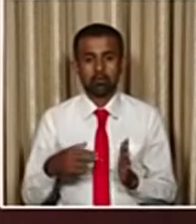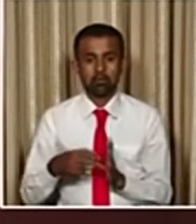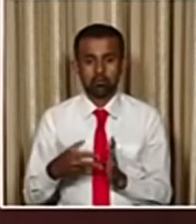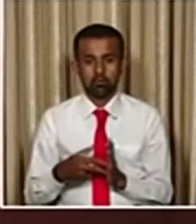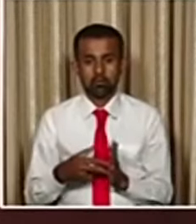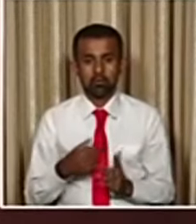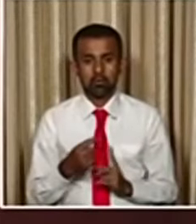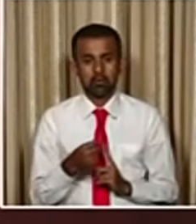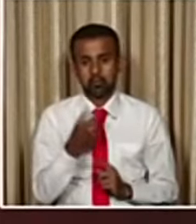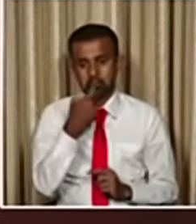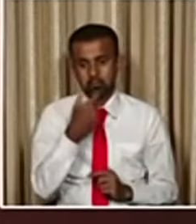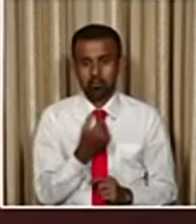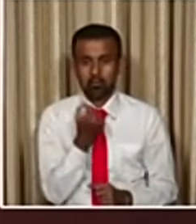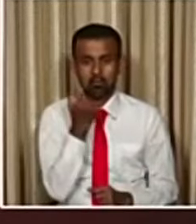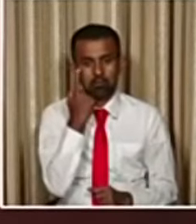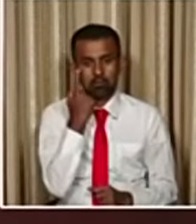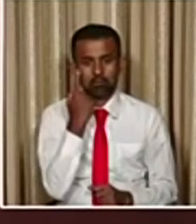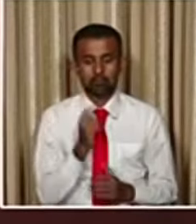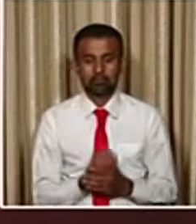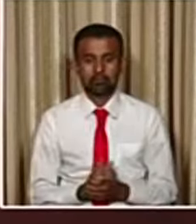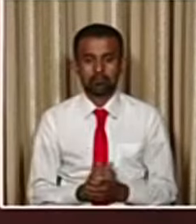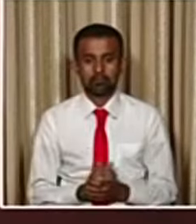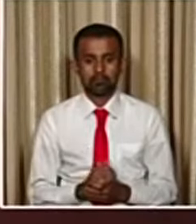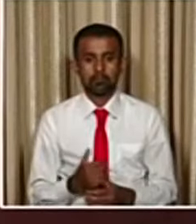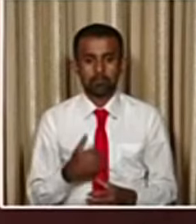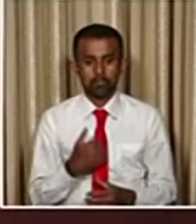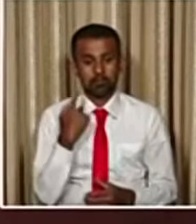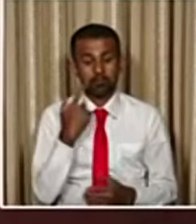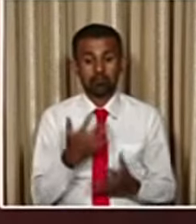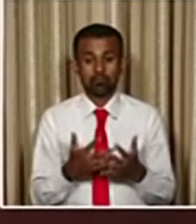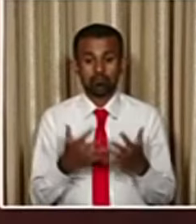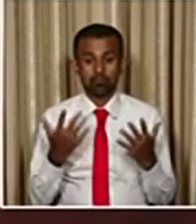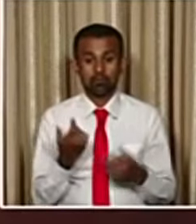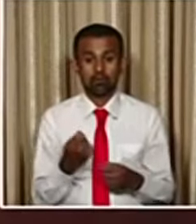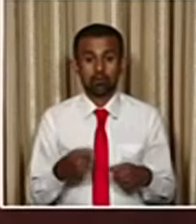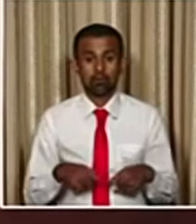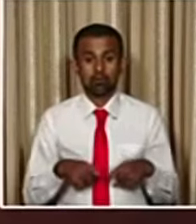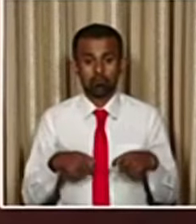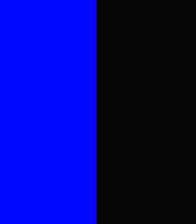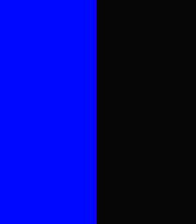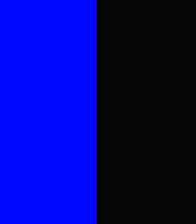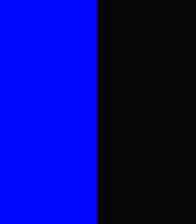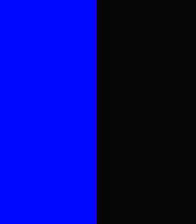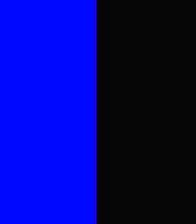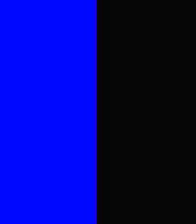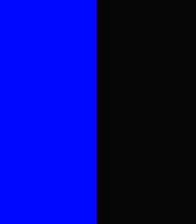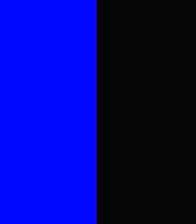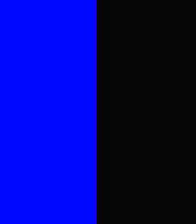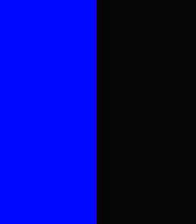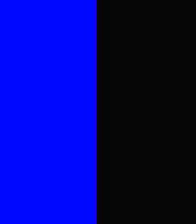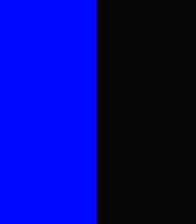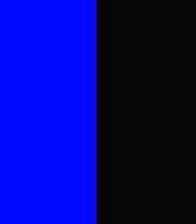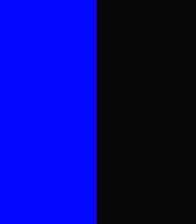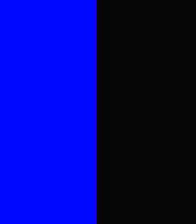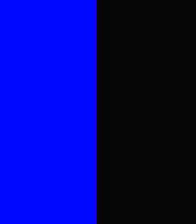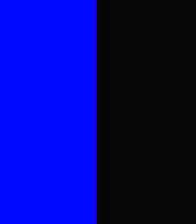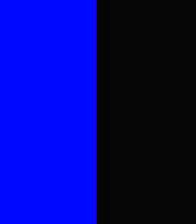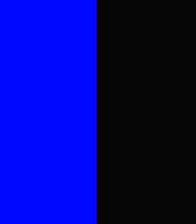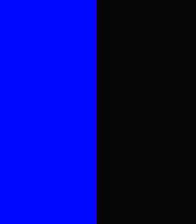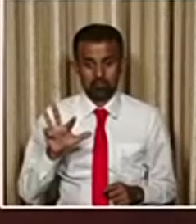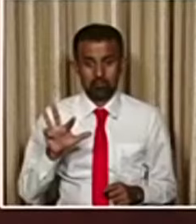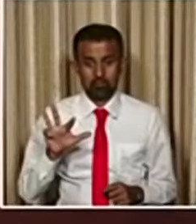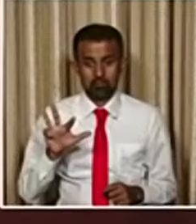ವ್ಯಾಪೃತಿ ಕೇನಗ ಮಗೆ ಪೌದ್ಗಲಿಕ ಮತಿ ಏನಿಸಾ ಮಮತ್ತ ವಿಶಾಲ ಮುದಲಕ್ ವ್ಯಯ ಕರಲ ಈ ಕ್ರೀಡಾಂಗಣ